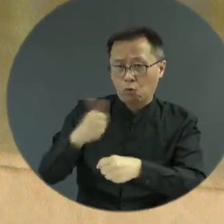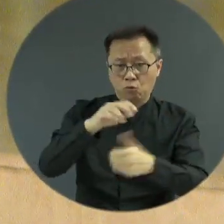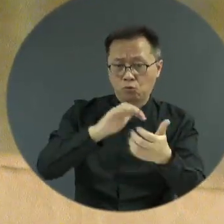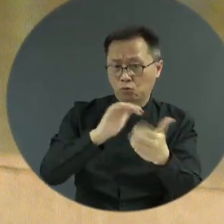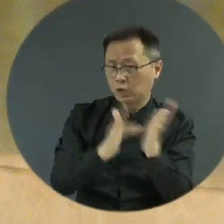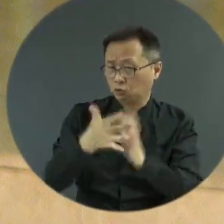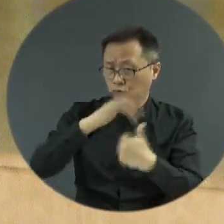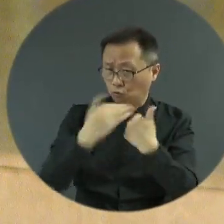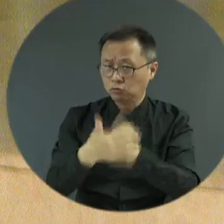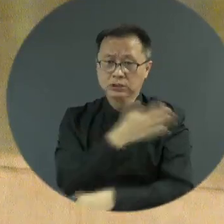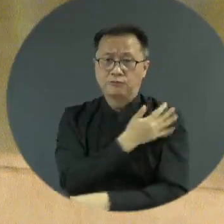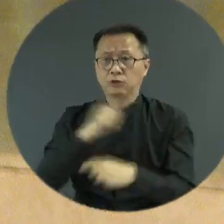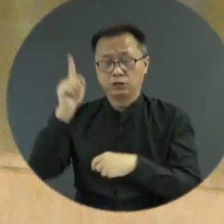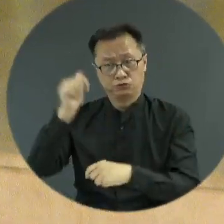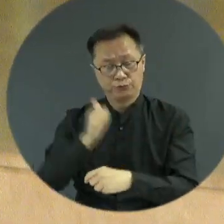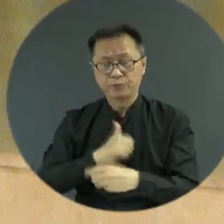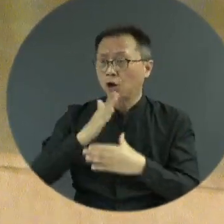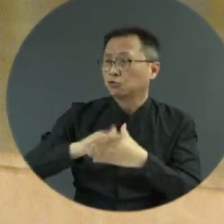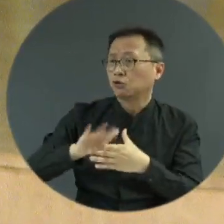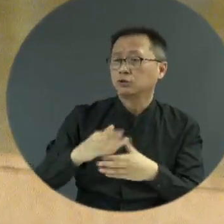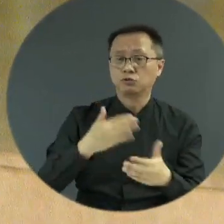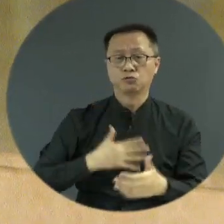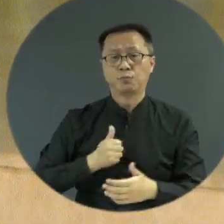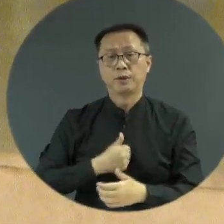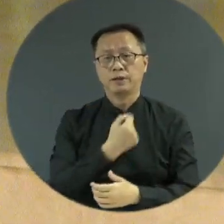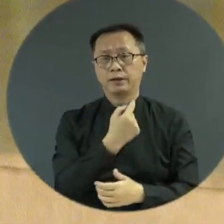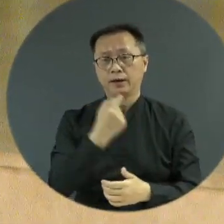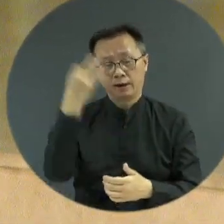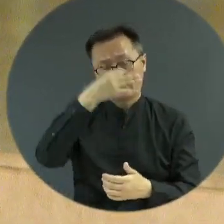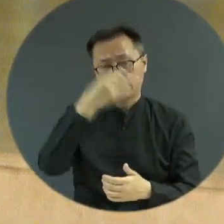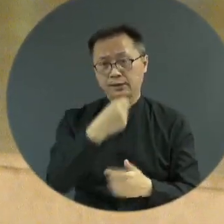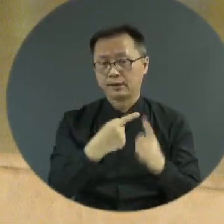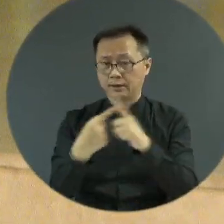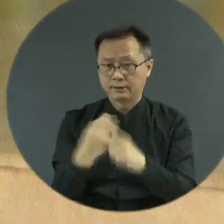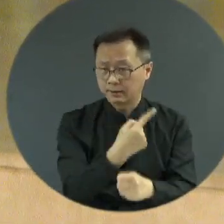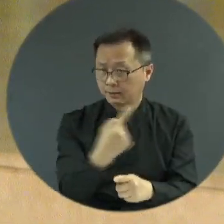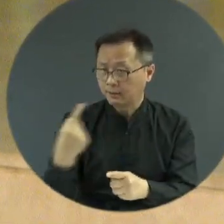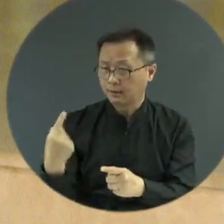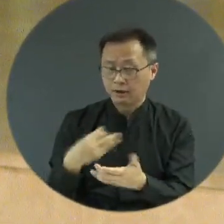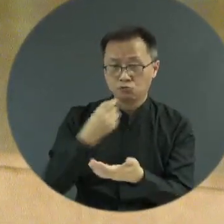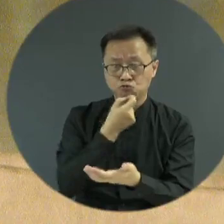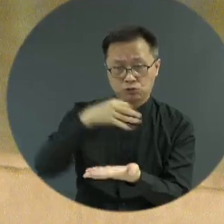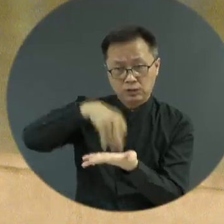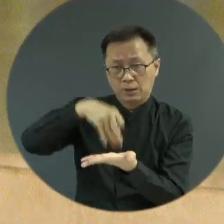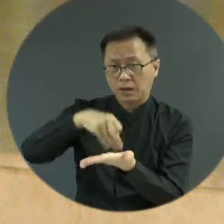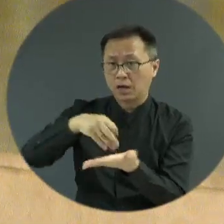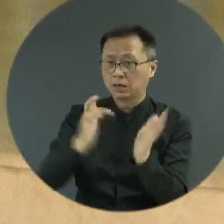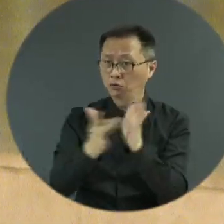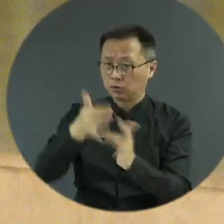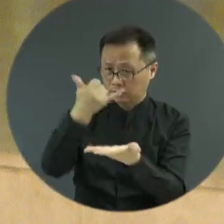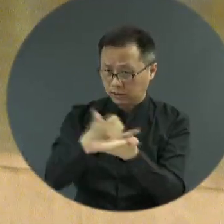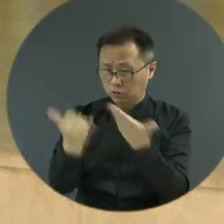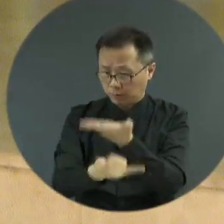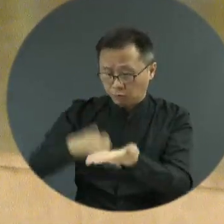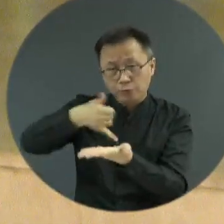主。因此每一位后使者就愿意参与基督的死而复活的人。